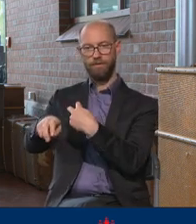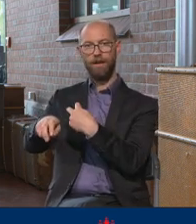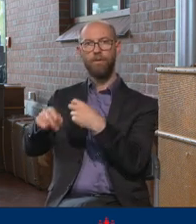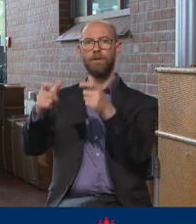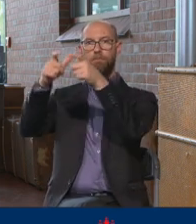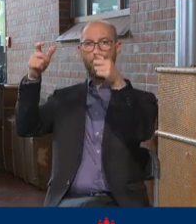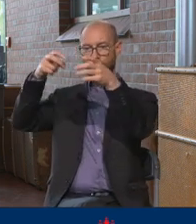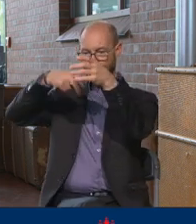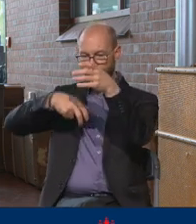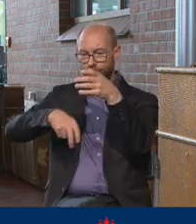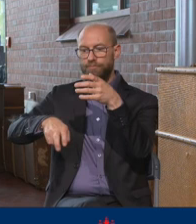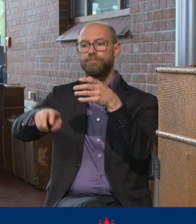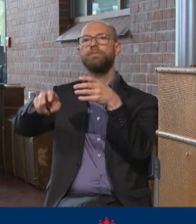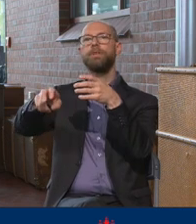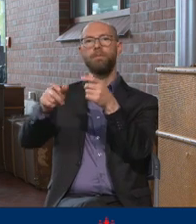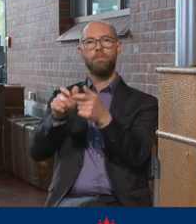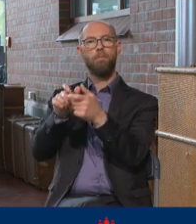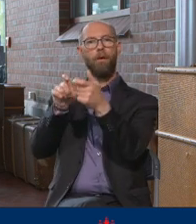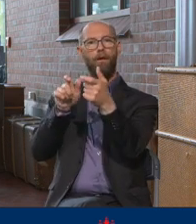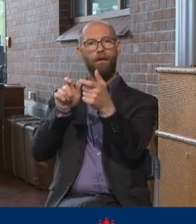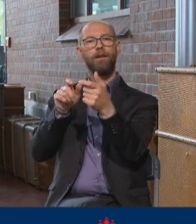eine brücke auf den deich park gelangen